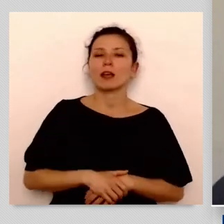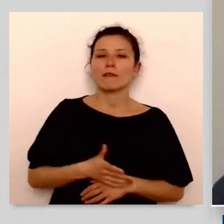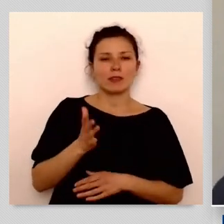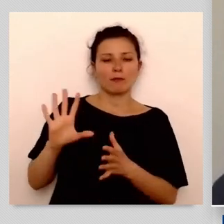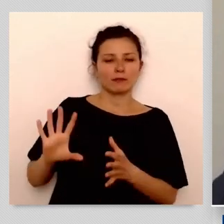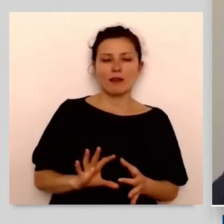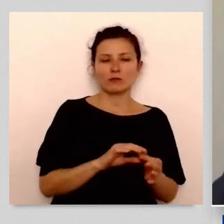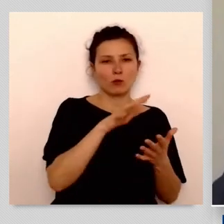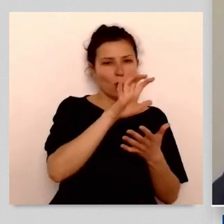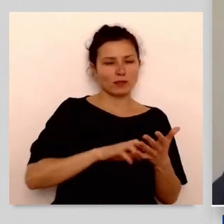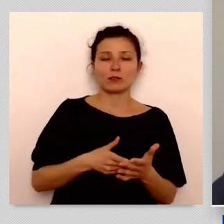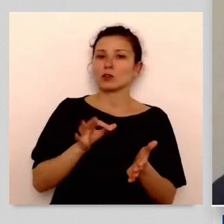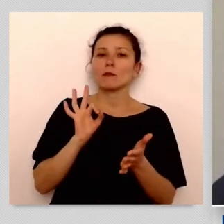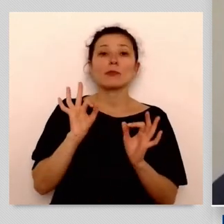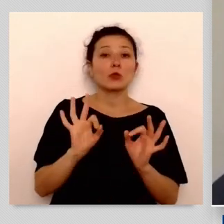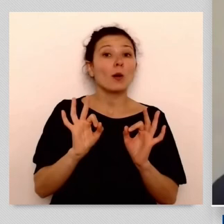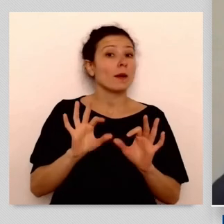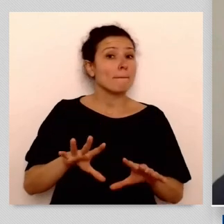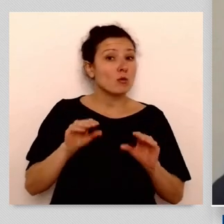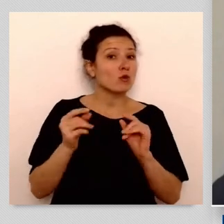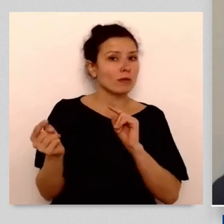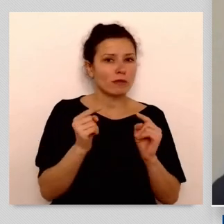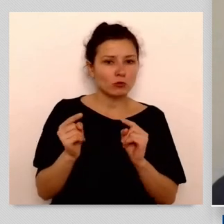dobry początek dyskusji, ale czeka nas